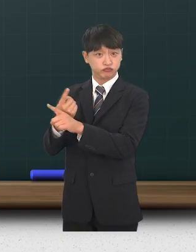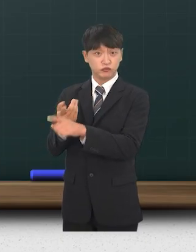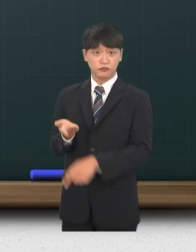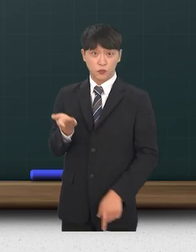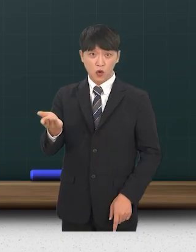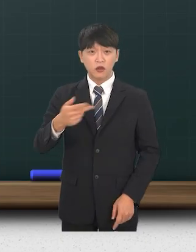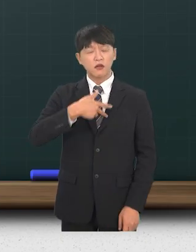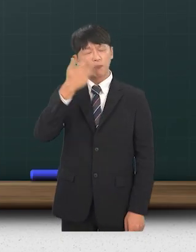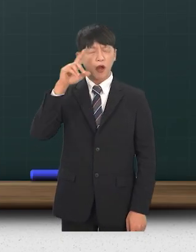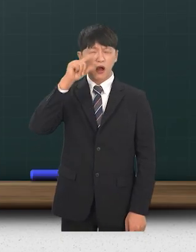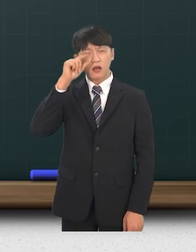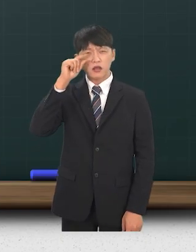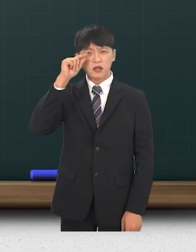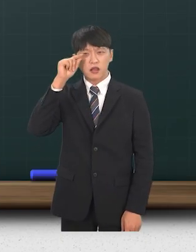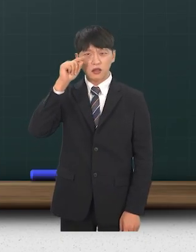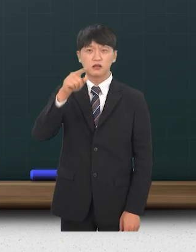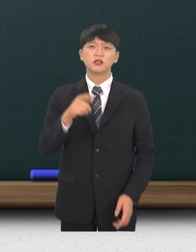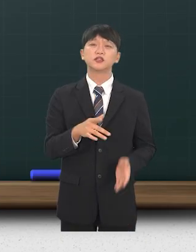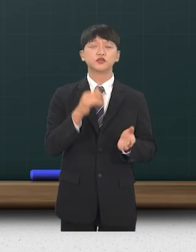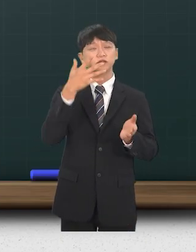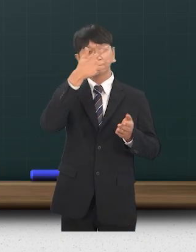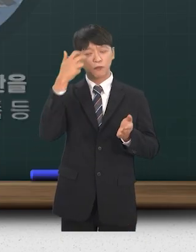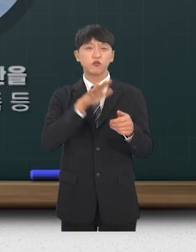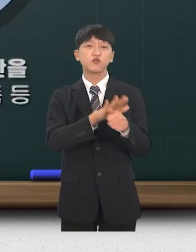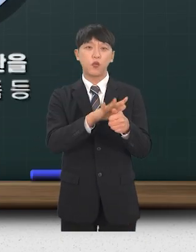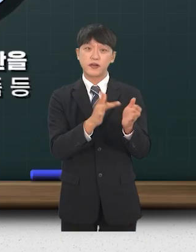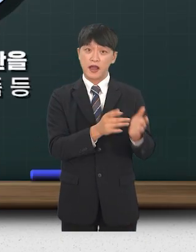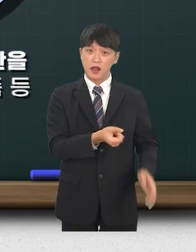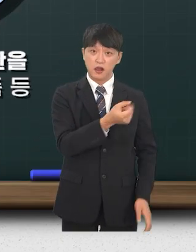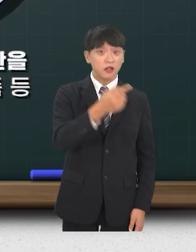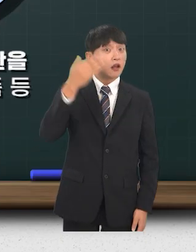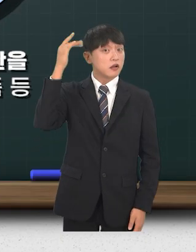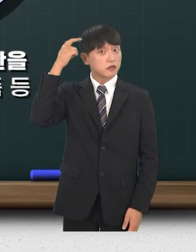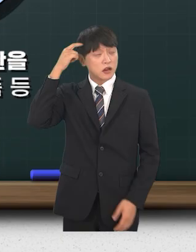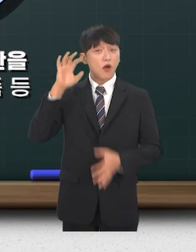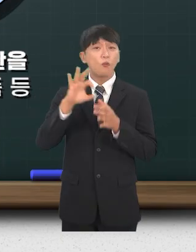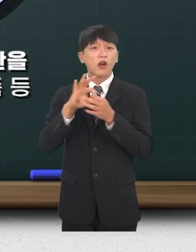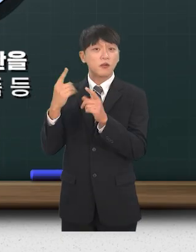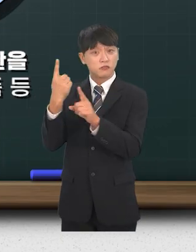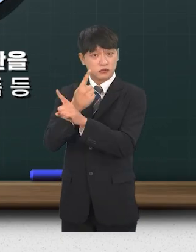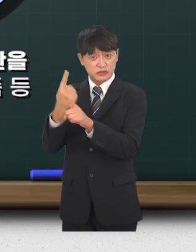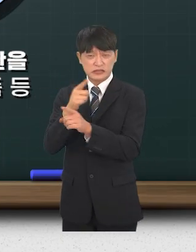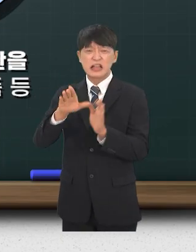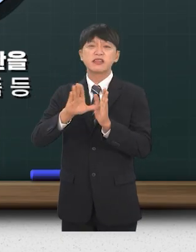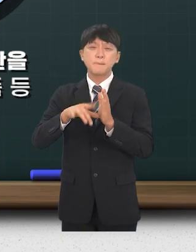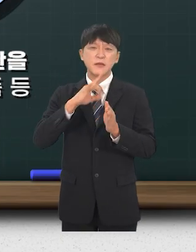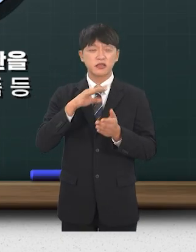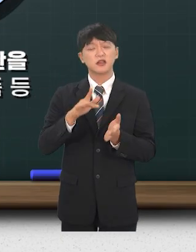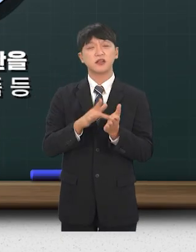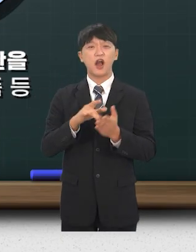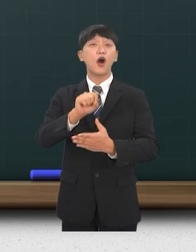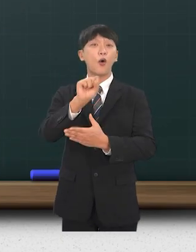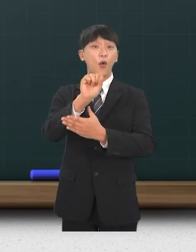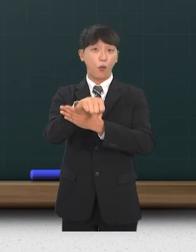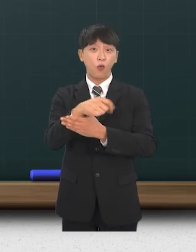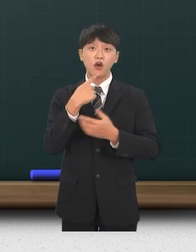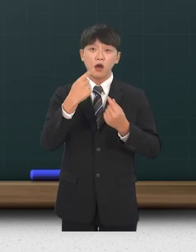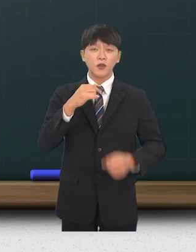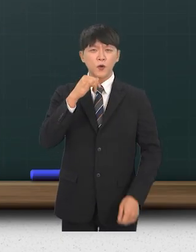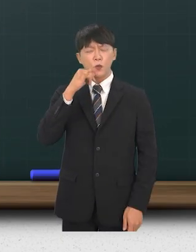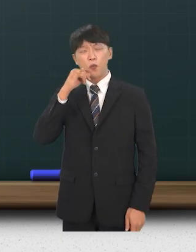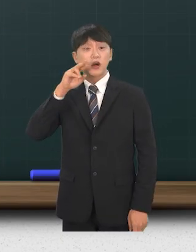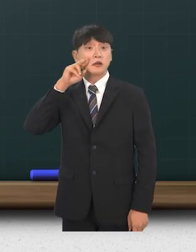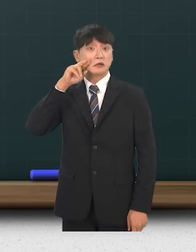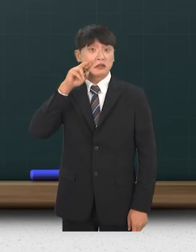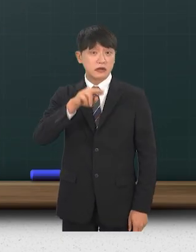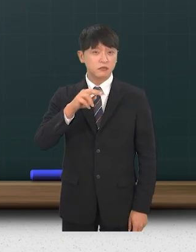들지 못해 고통받는 환자를 위한 수면유도제, 정신신경계 질환을 치료하는 의약품인 경우에만 해당됩니다. 이처럼